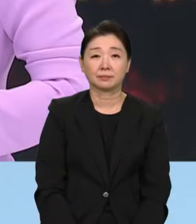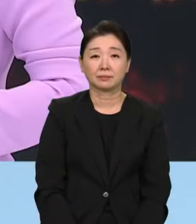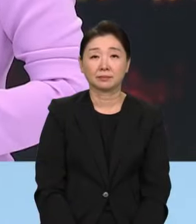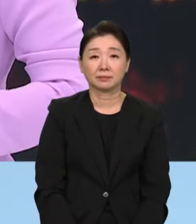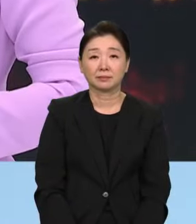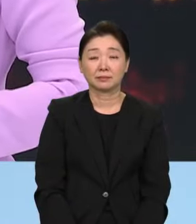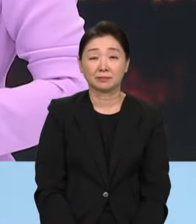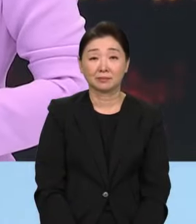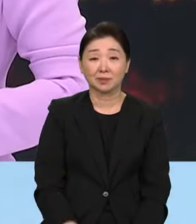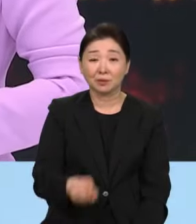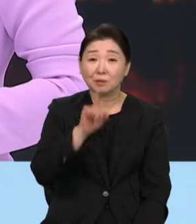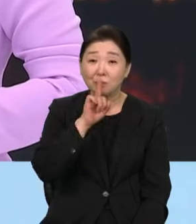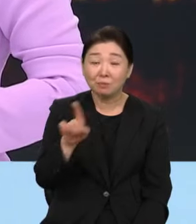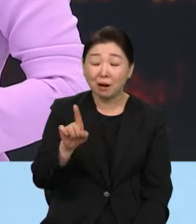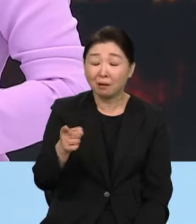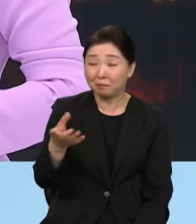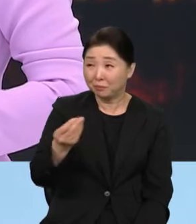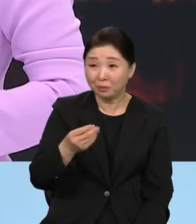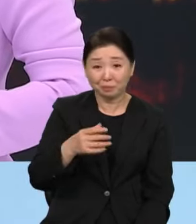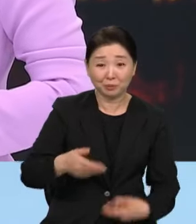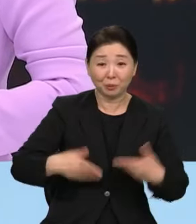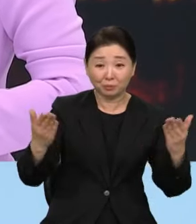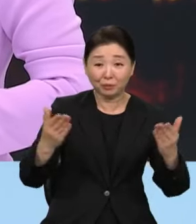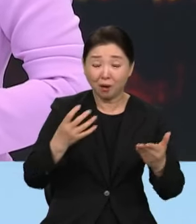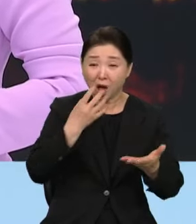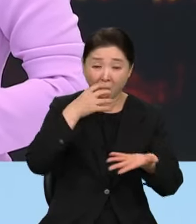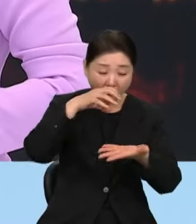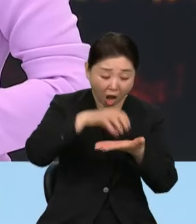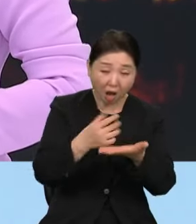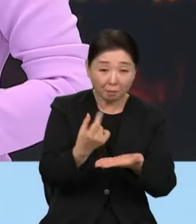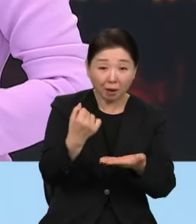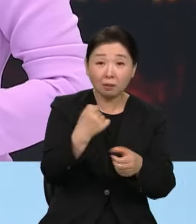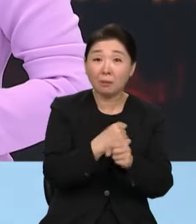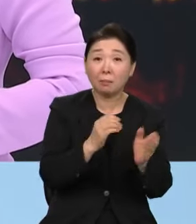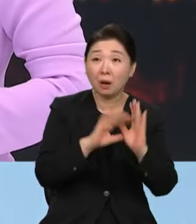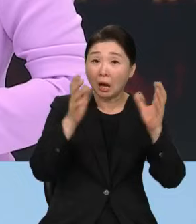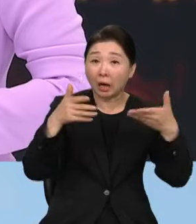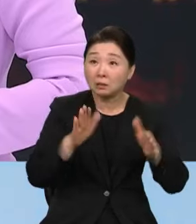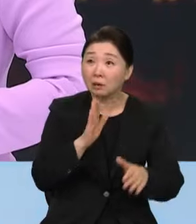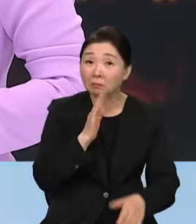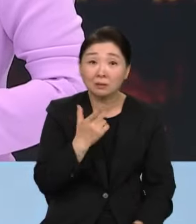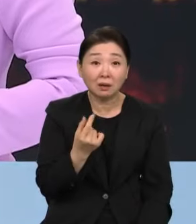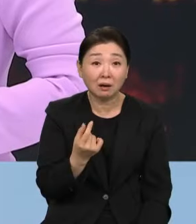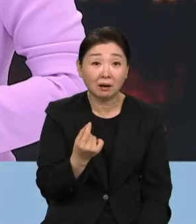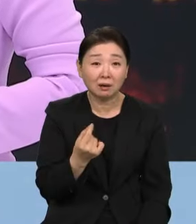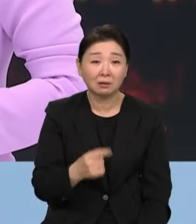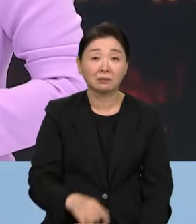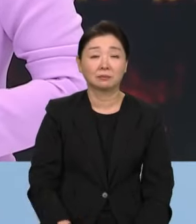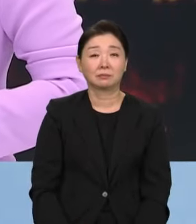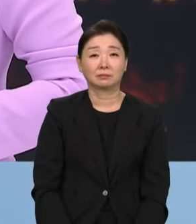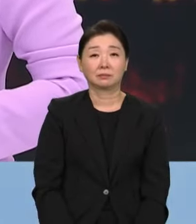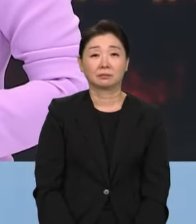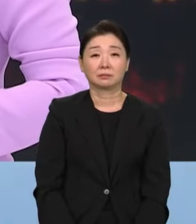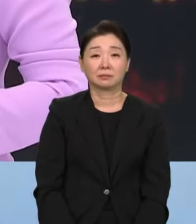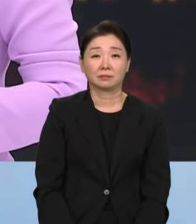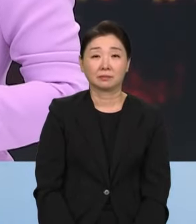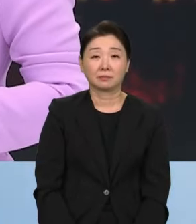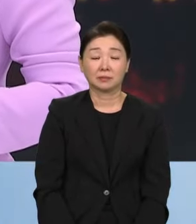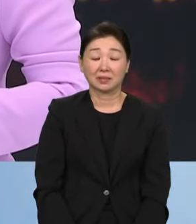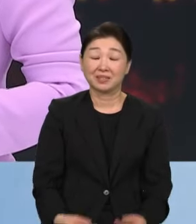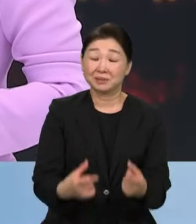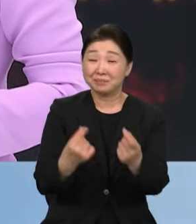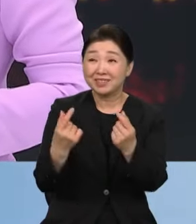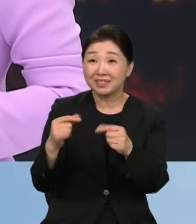네, 굳이 저 얘기를 빌리지 않더라도 학위를 빨리 따면 아이를 낳을까 이런 생각이 들긴 합니다. 네, 그렇죠. 그런데